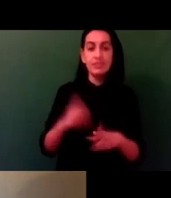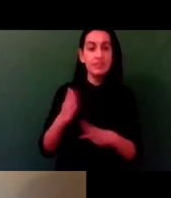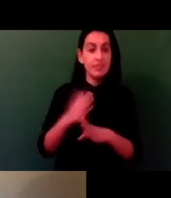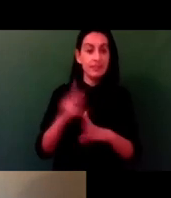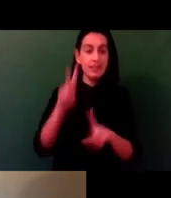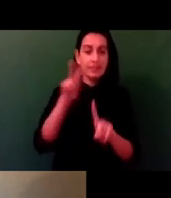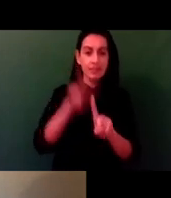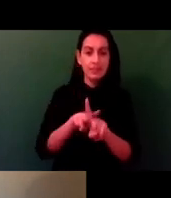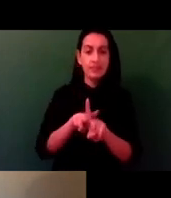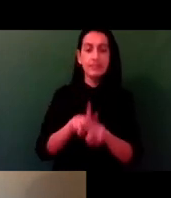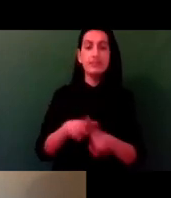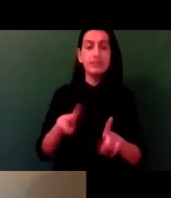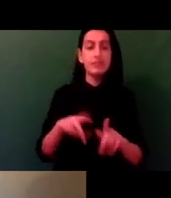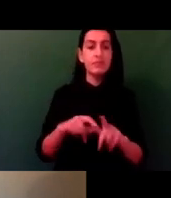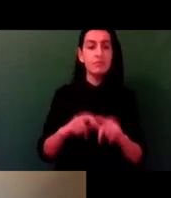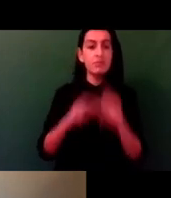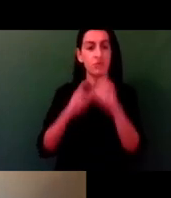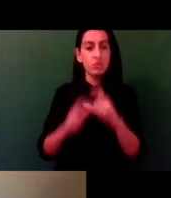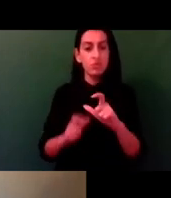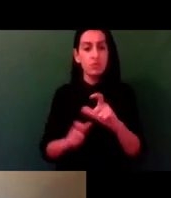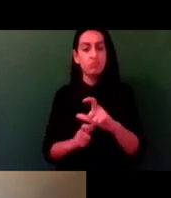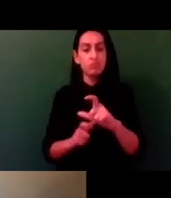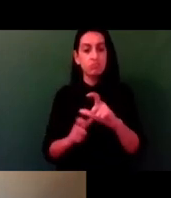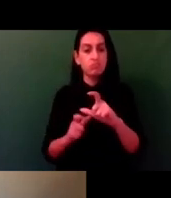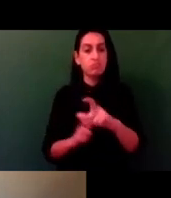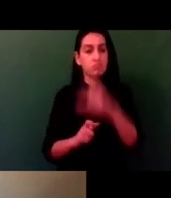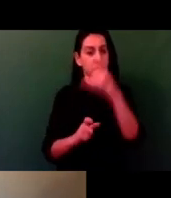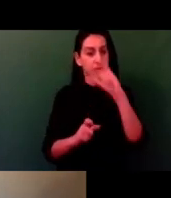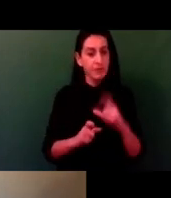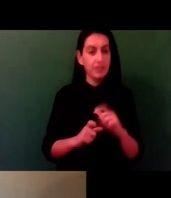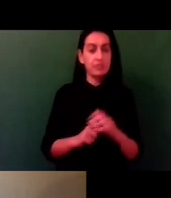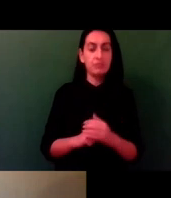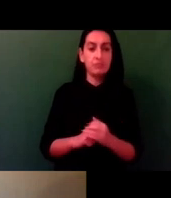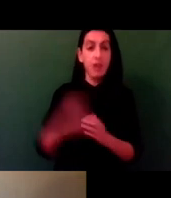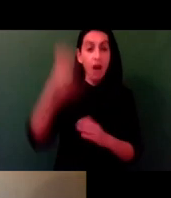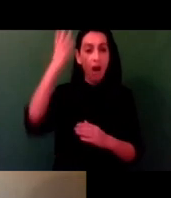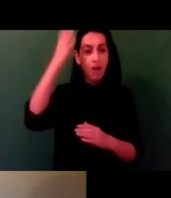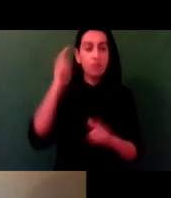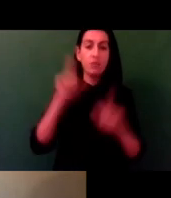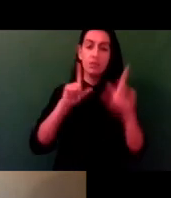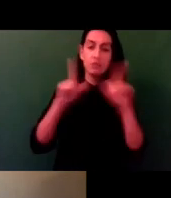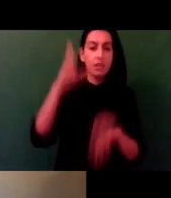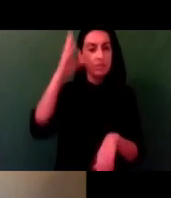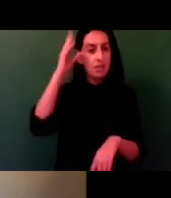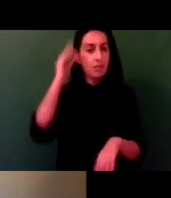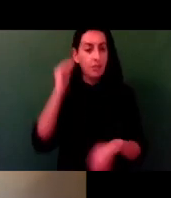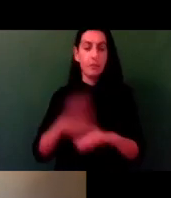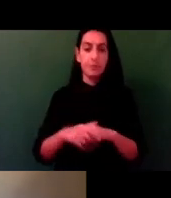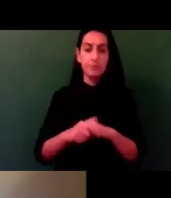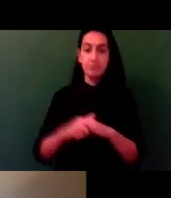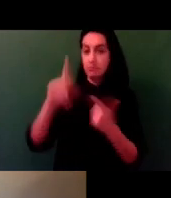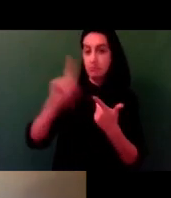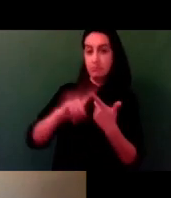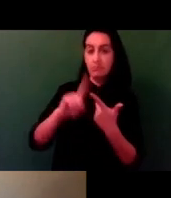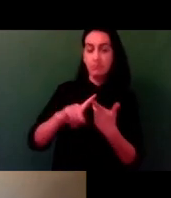4 başlıkta cevap verdi. İlk olarak bağlama anlama ve ihtiyacı anlama yöntemi olarak katılımın